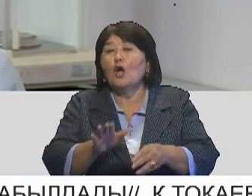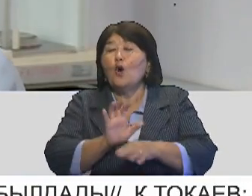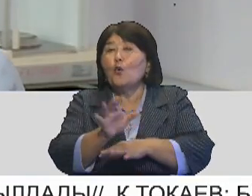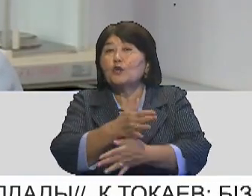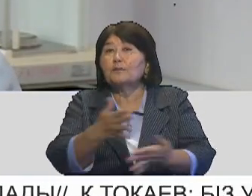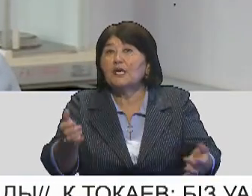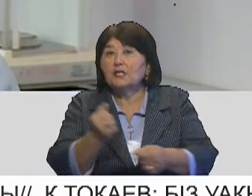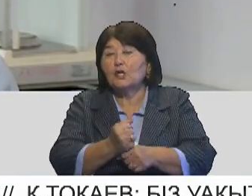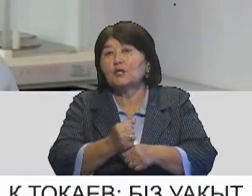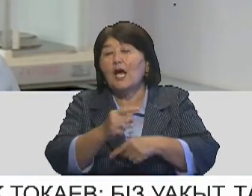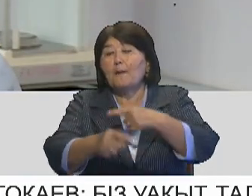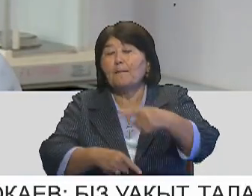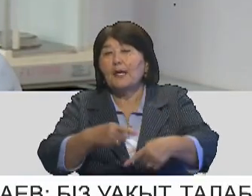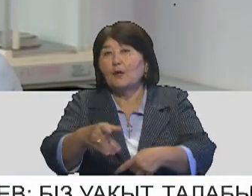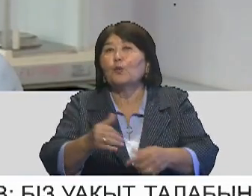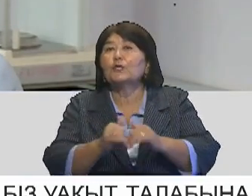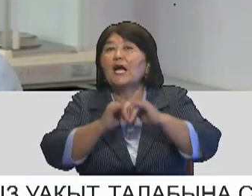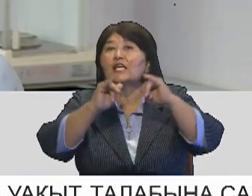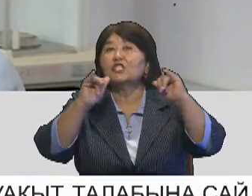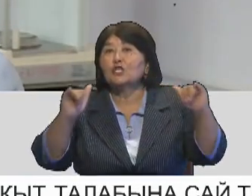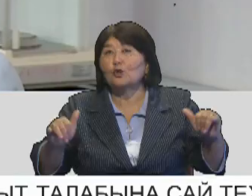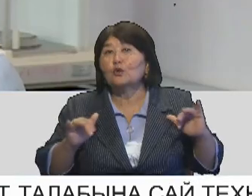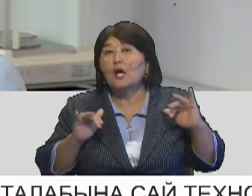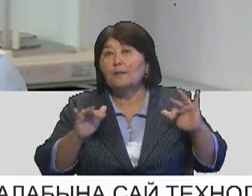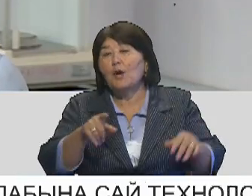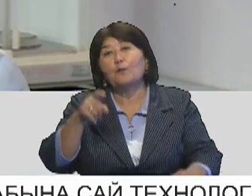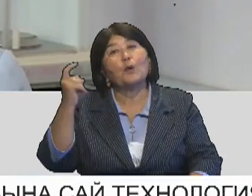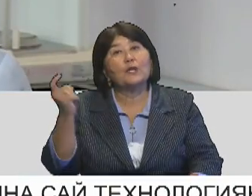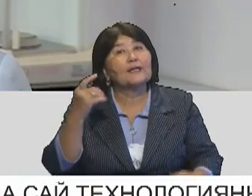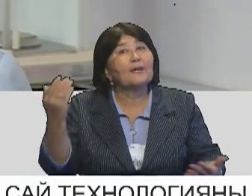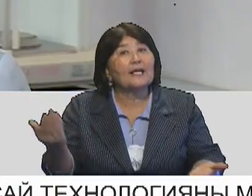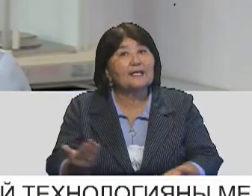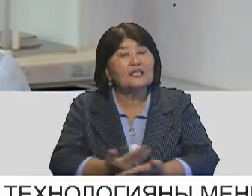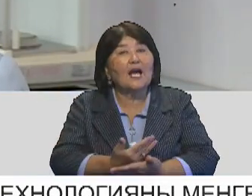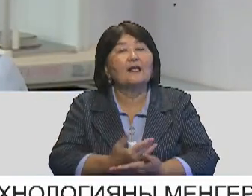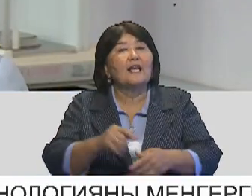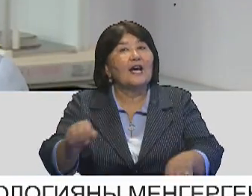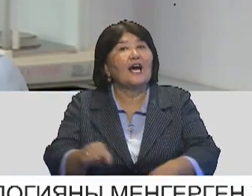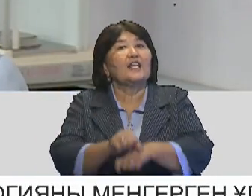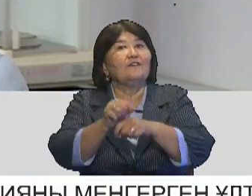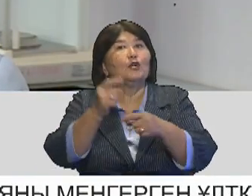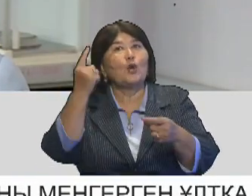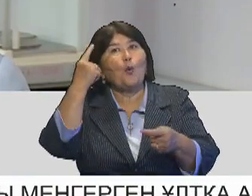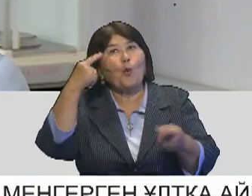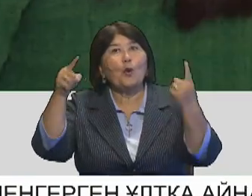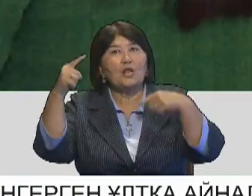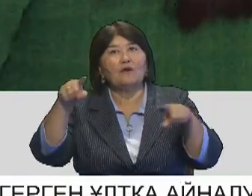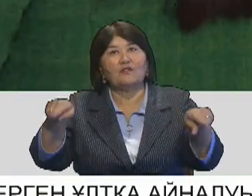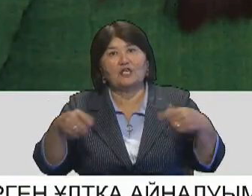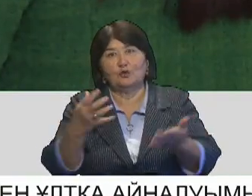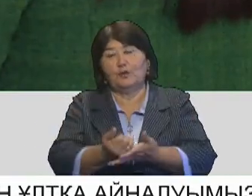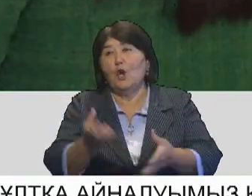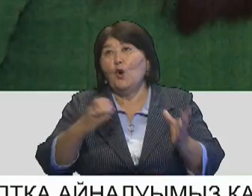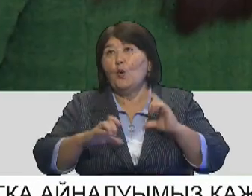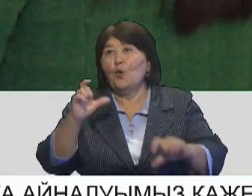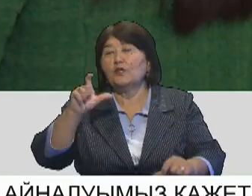жасау, процесс жасау, оны жетілдіру бағытындағы бұл химияның жаңа революциялық ойлау философиясы болып табылады. Университет